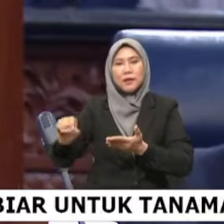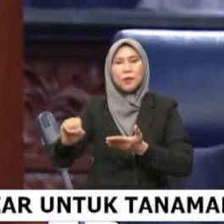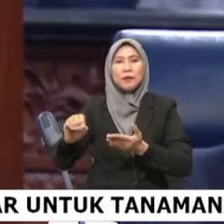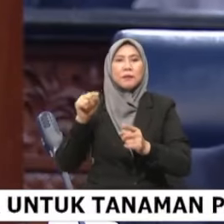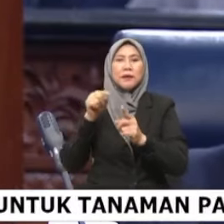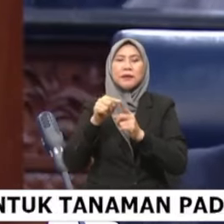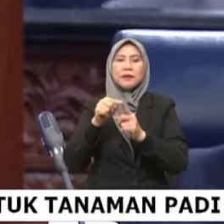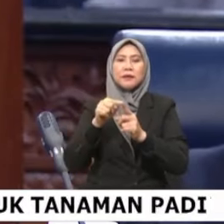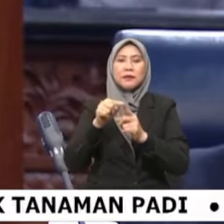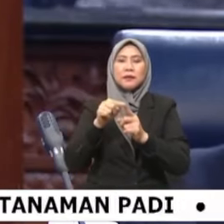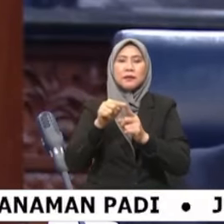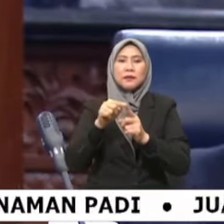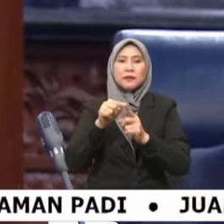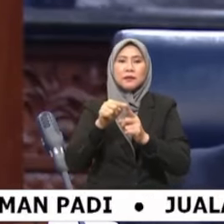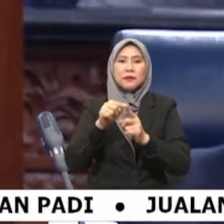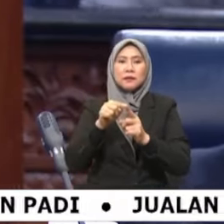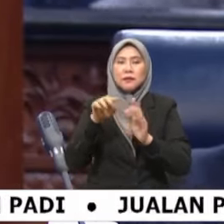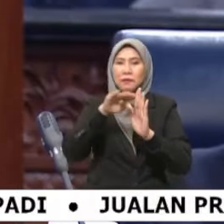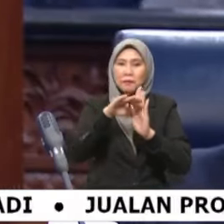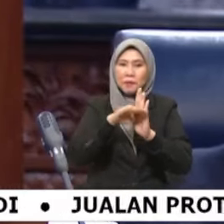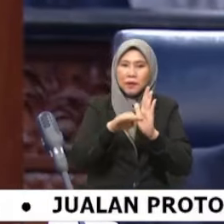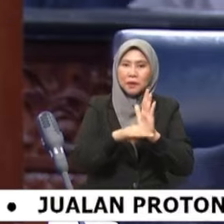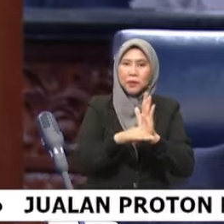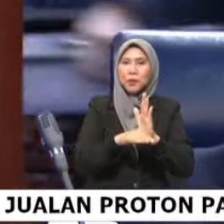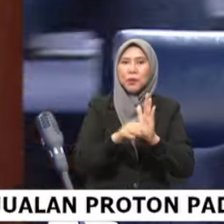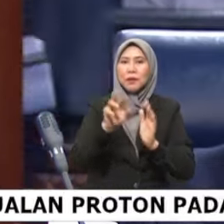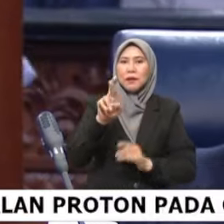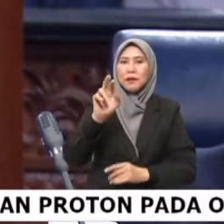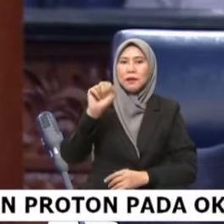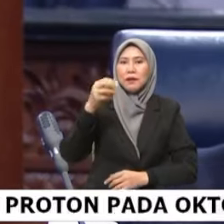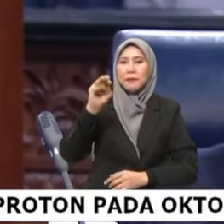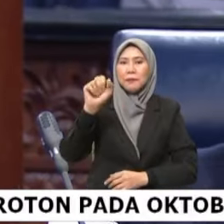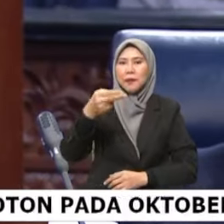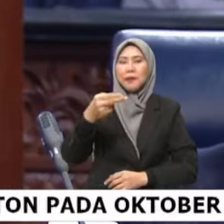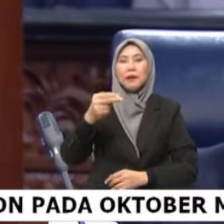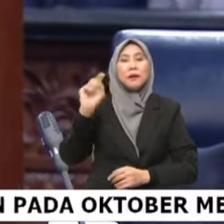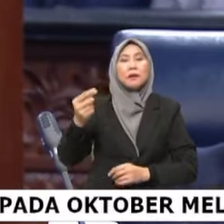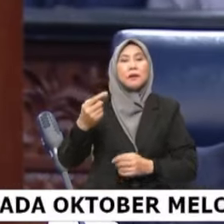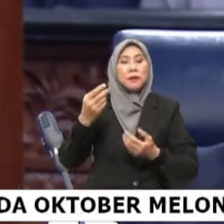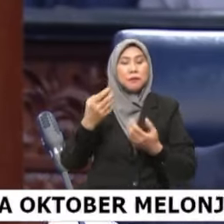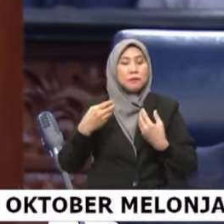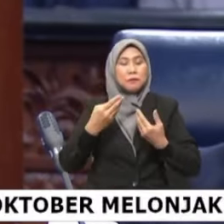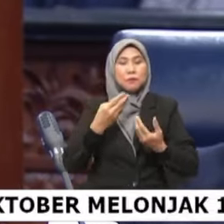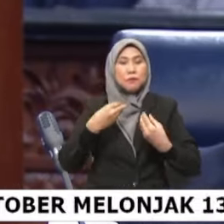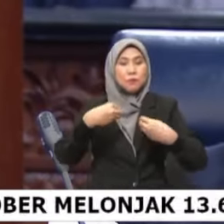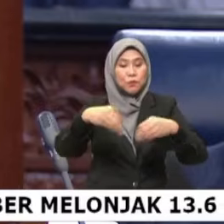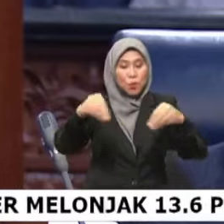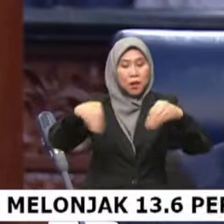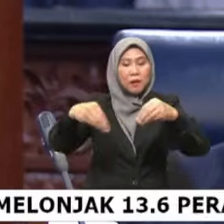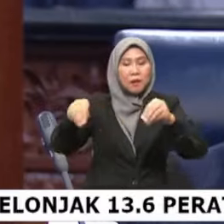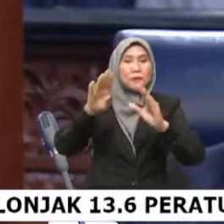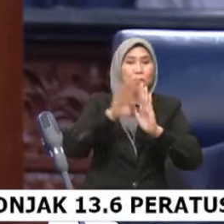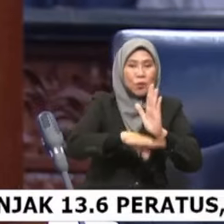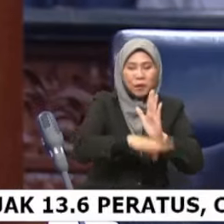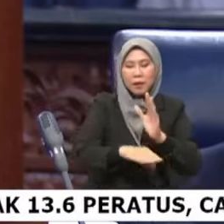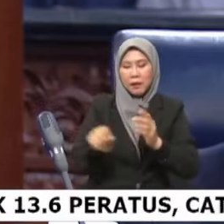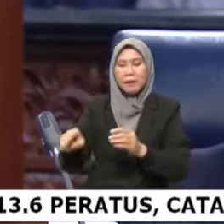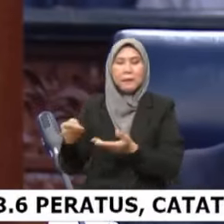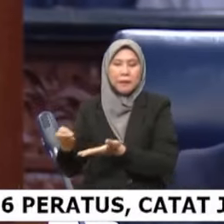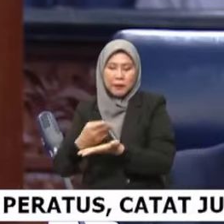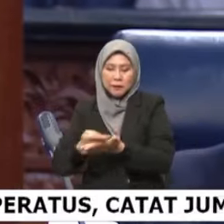operator Menu Rahmah untuk mereka membeli di Jualan Rahmah. Ya, sebab sebelum ini Jualan Rahmah ini tak